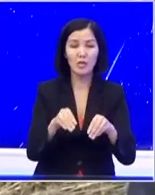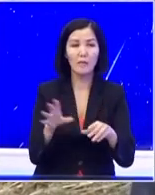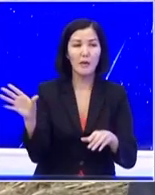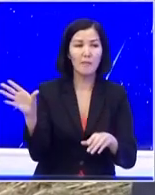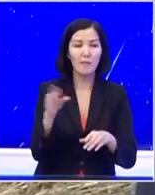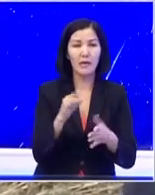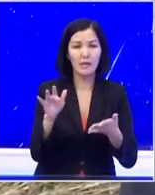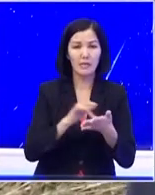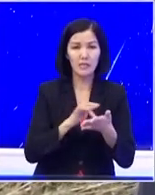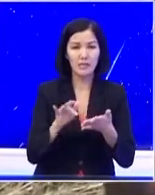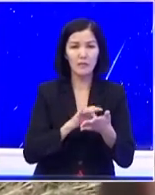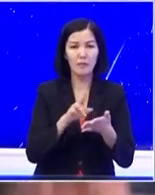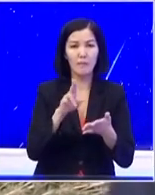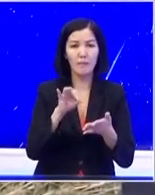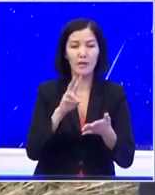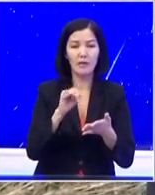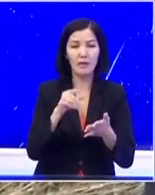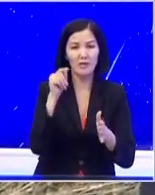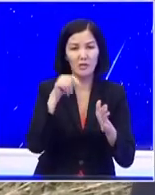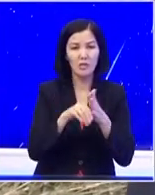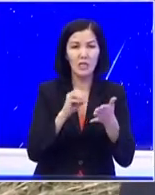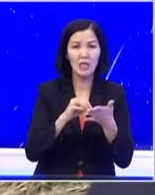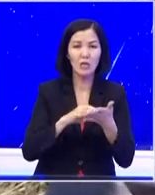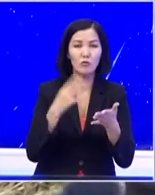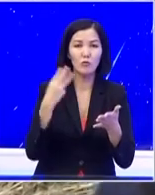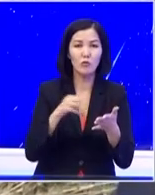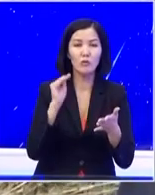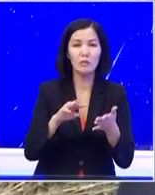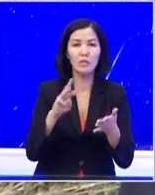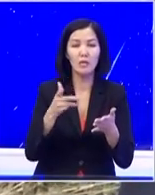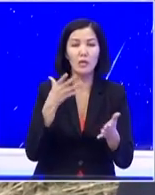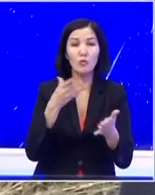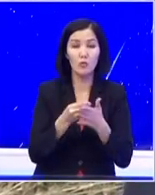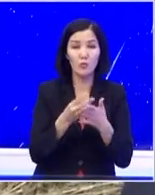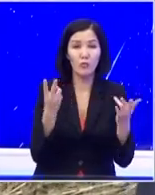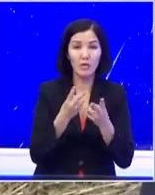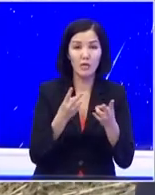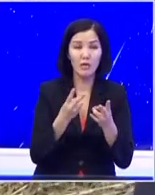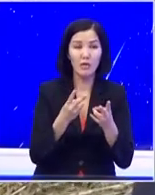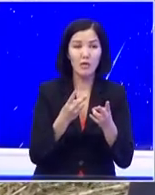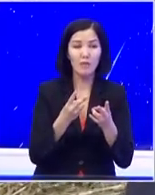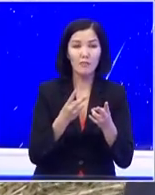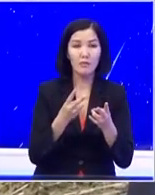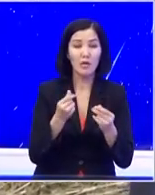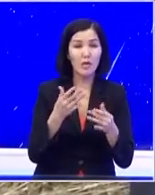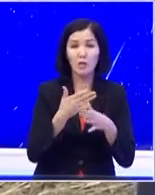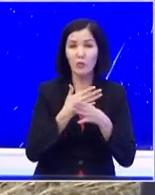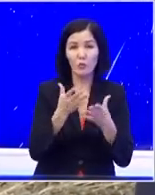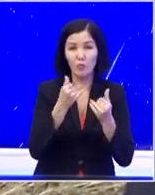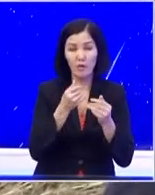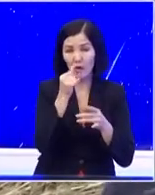барлығын есептейтін болса, ол порталға кіру үшін 30 мың теңге төлесек, біз жаңағы жүгерінің несін аламаймыз субсидиясын. Ол